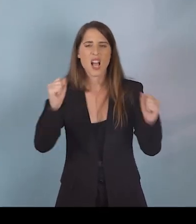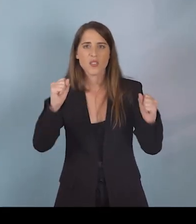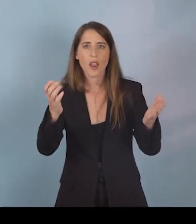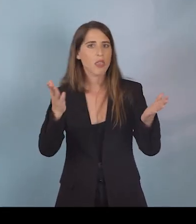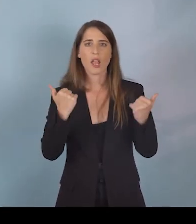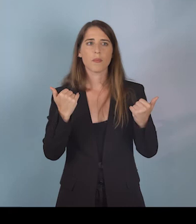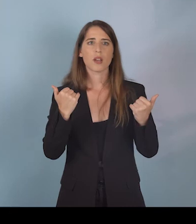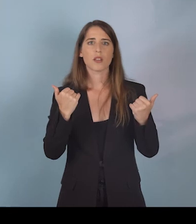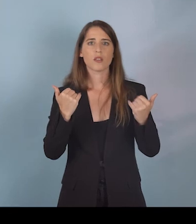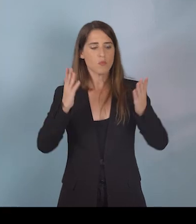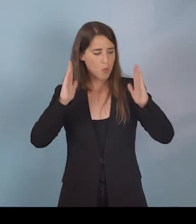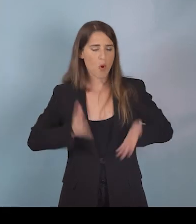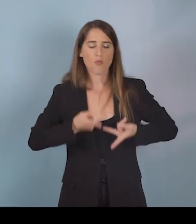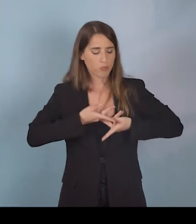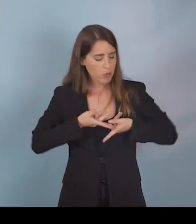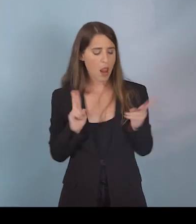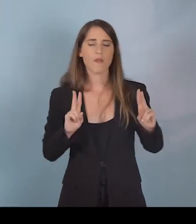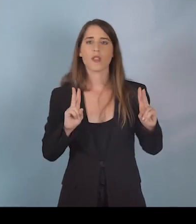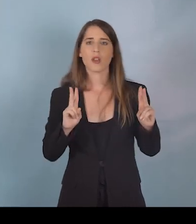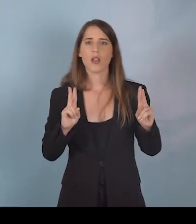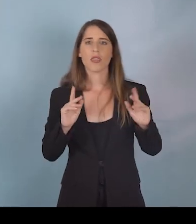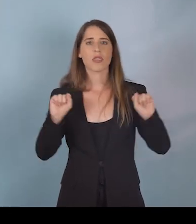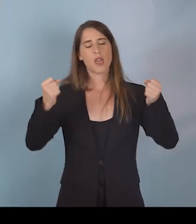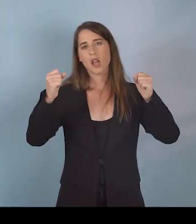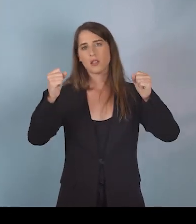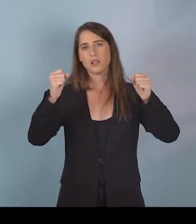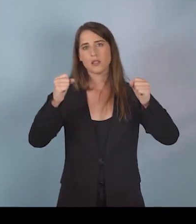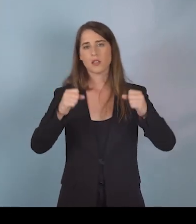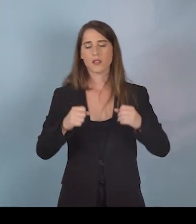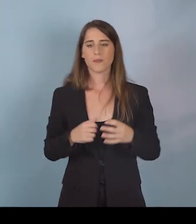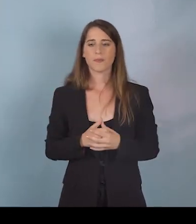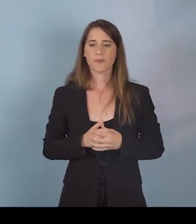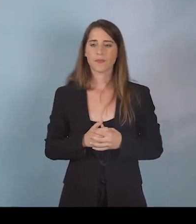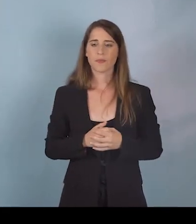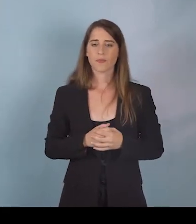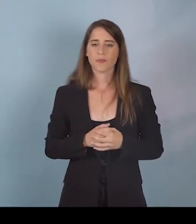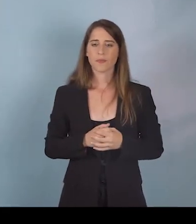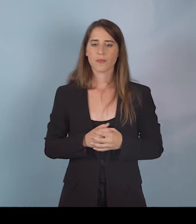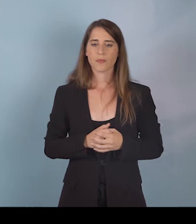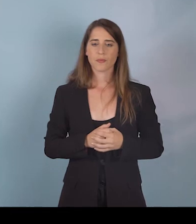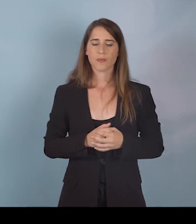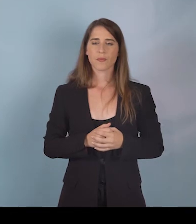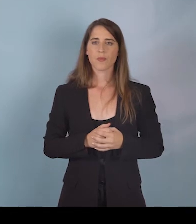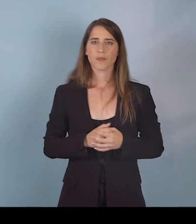και τους καθηγητές και τους διευθυντές των σχολείων που να διασφαλίζει ότι μπορούν να κάνουν κάτι τέτοιο.